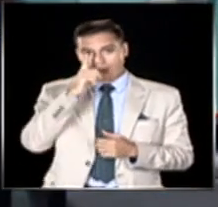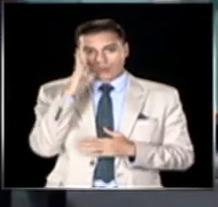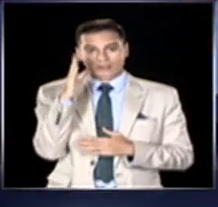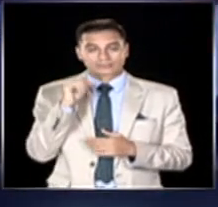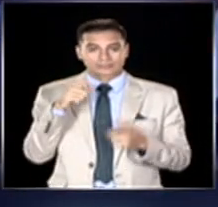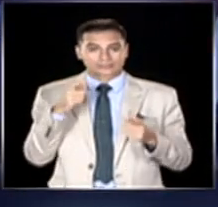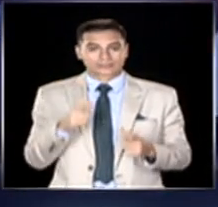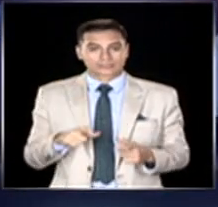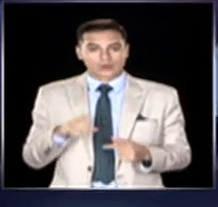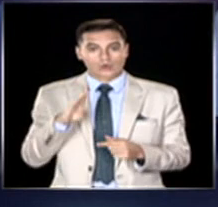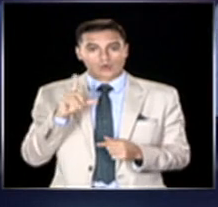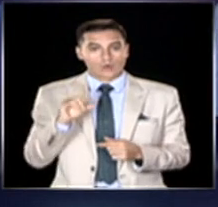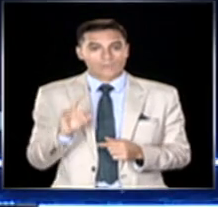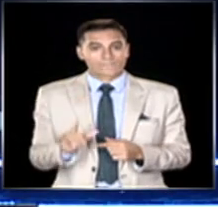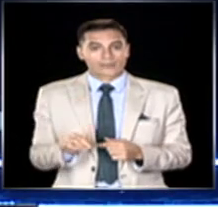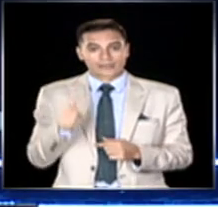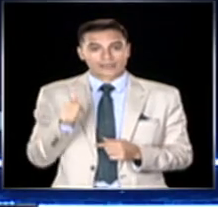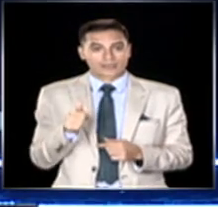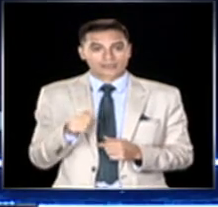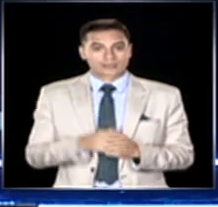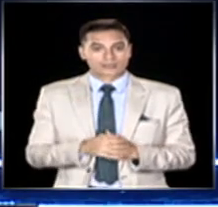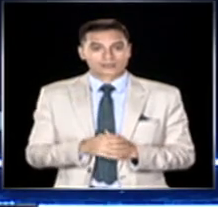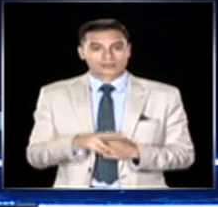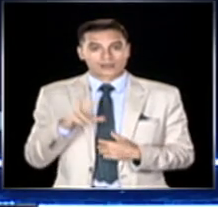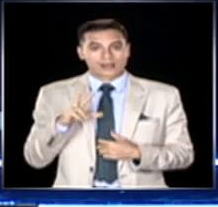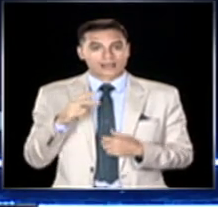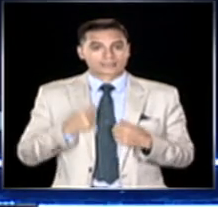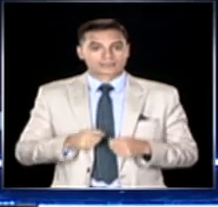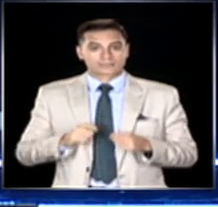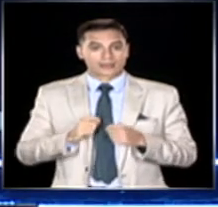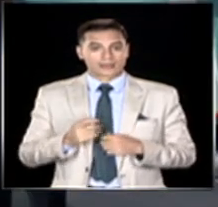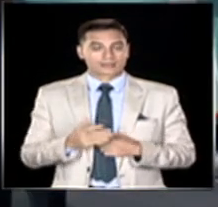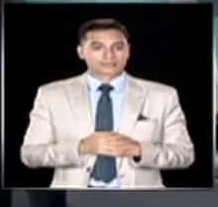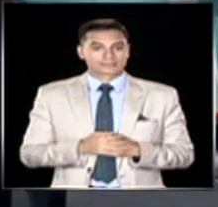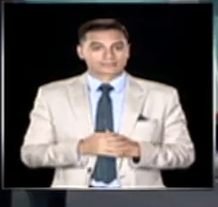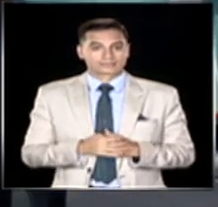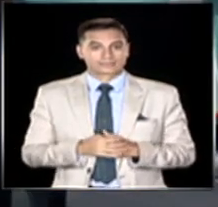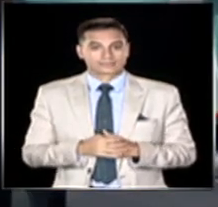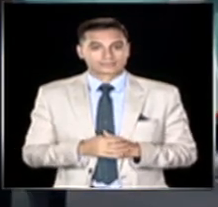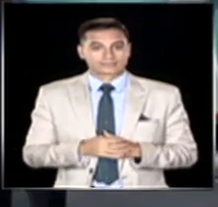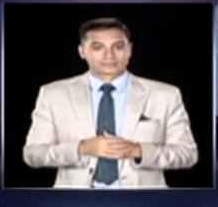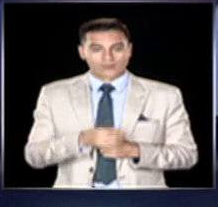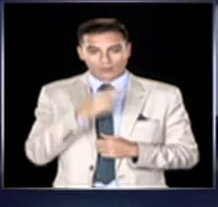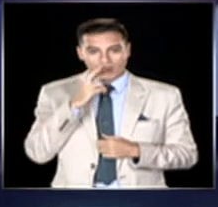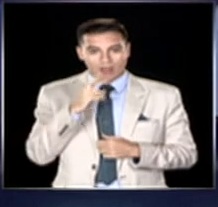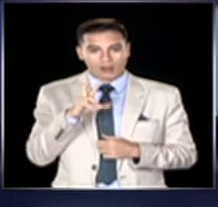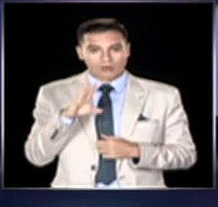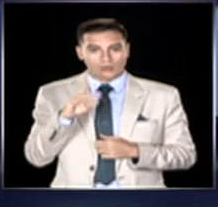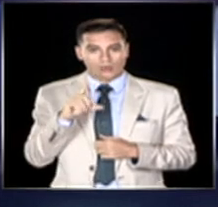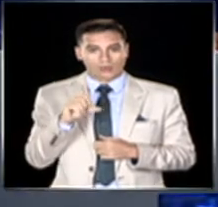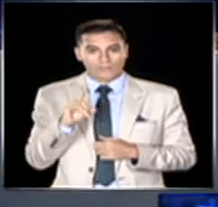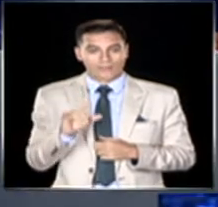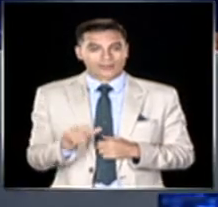الرسميه في دوله كولومبيا الاسبانيه الاسبانيه انا بقى قلت الكولومبيه هو قال الكولومبيه بص ما تسالنيش